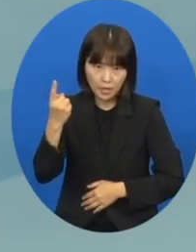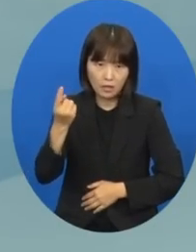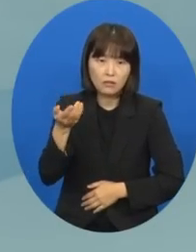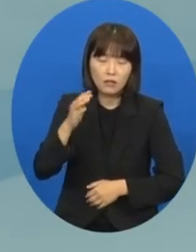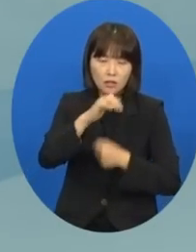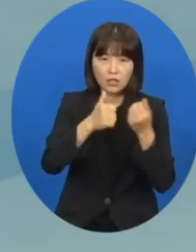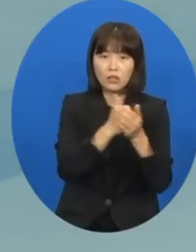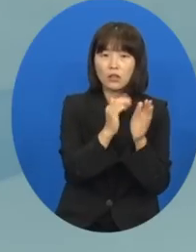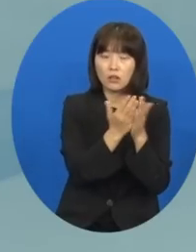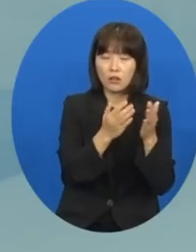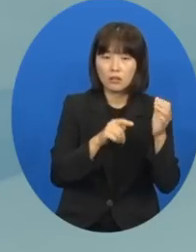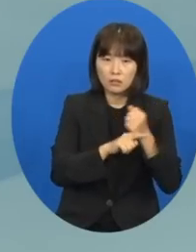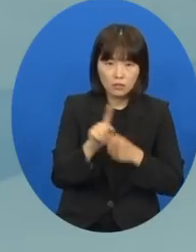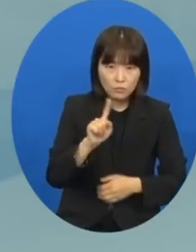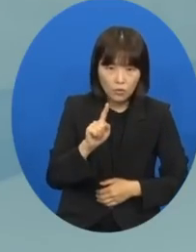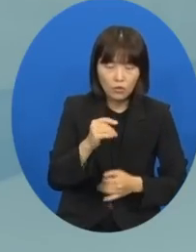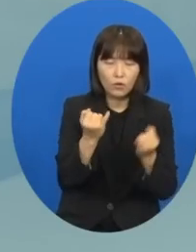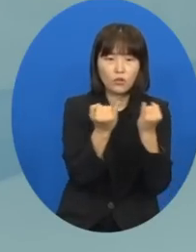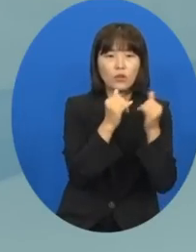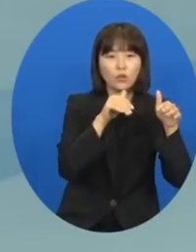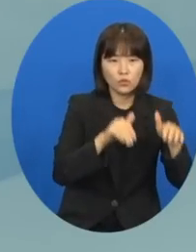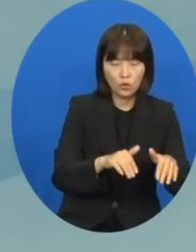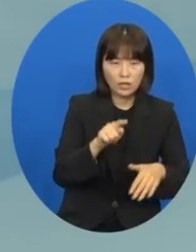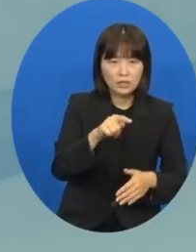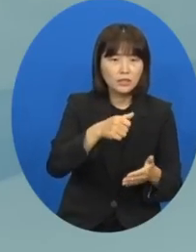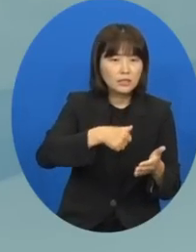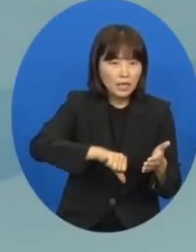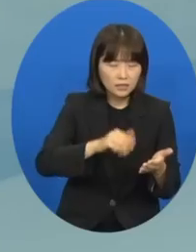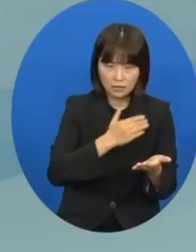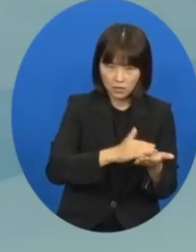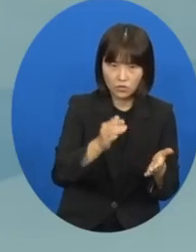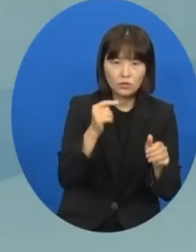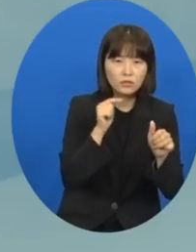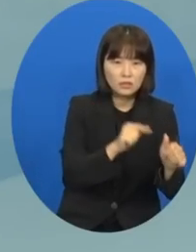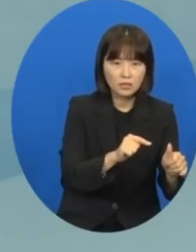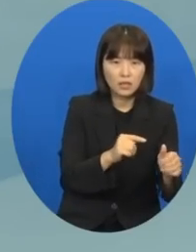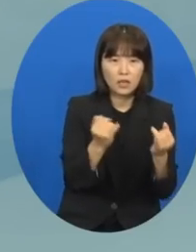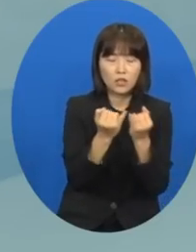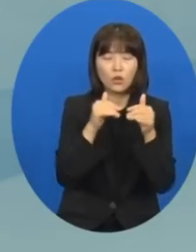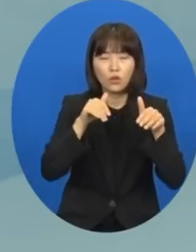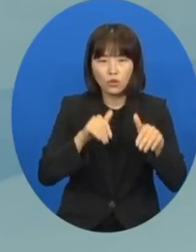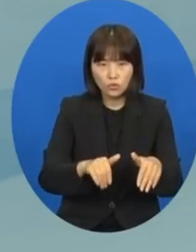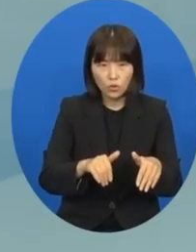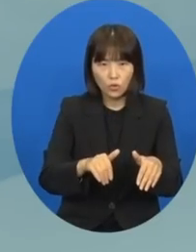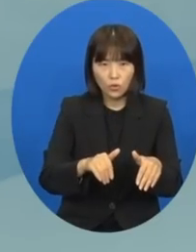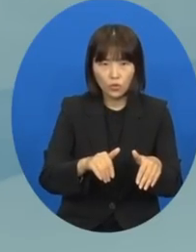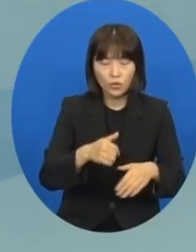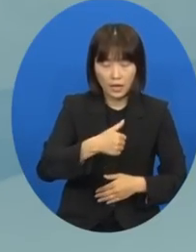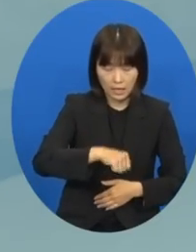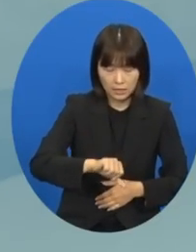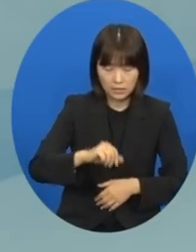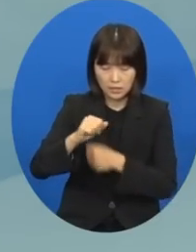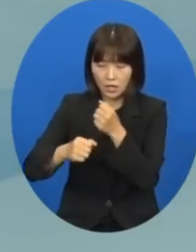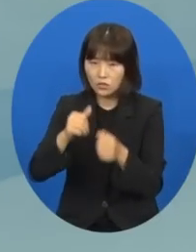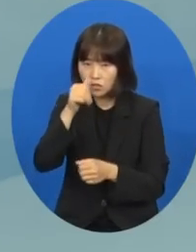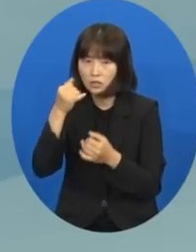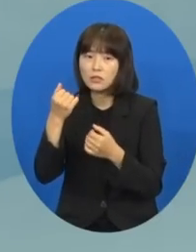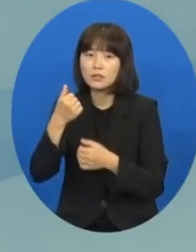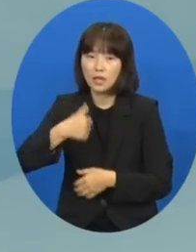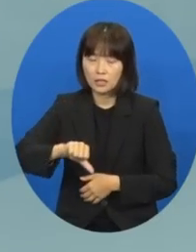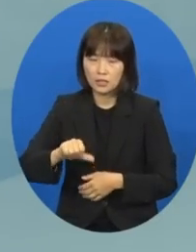무엇을 말하느냐? 여종과 그 아들을 내쫓으라. 여종의 아들이 자유 있는 여자의 아들과 더불어 유업을 얻지